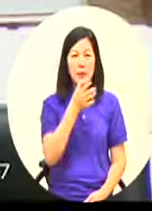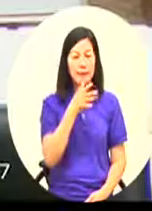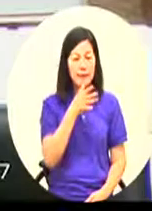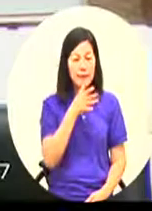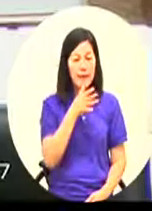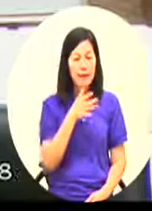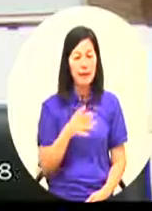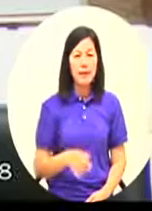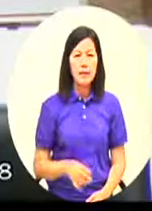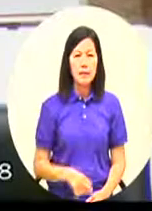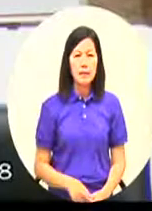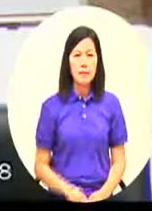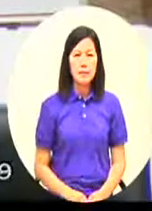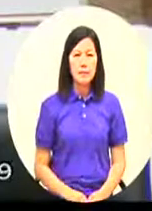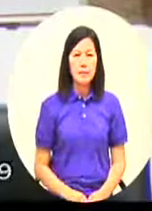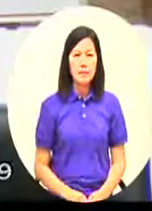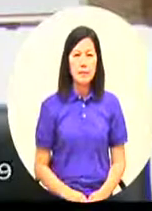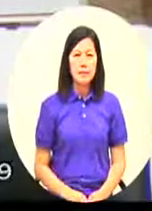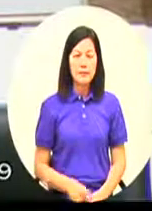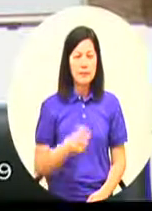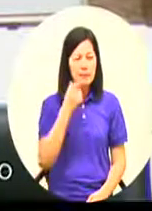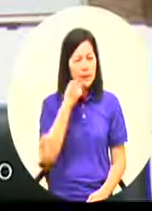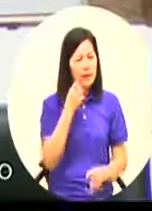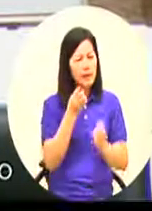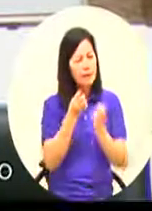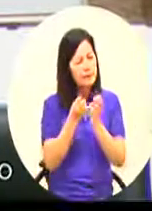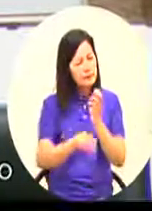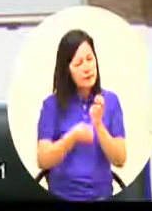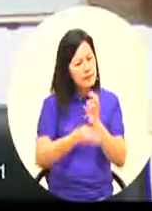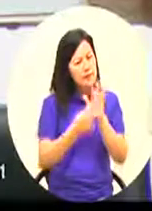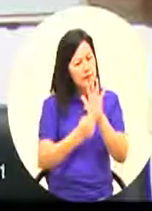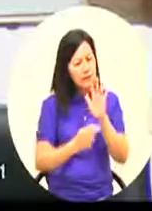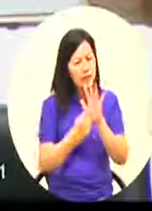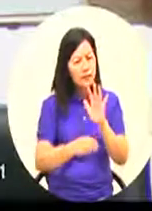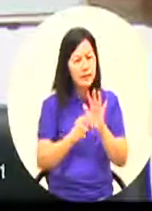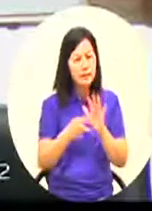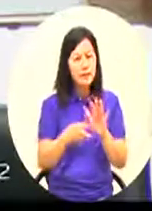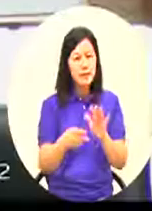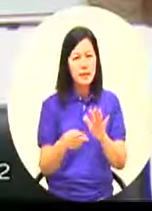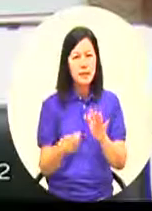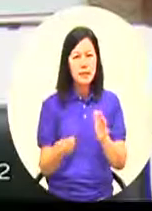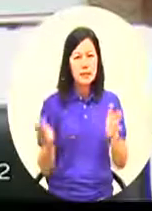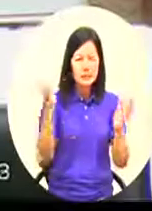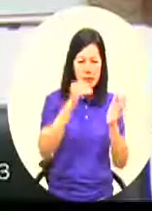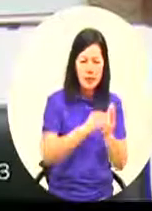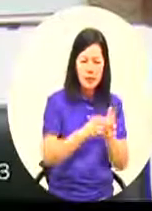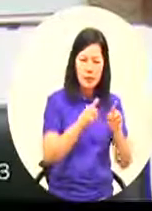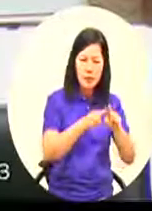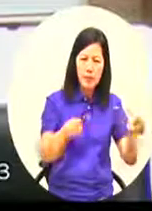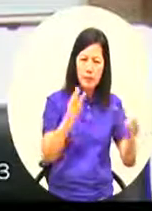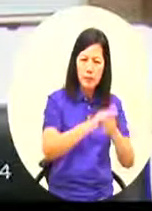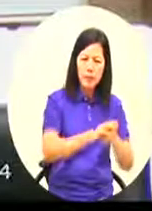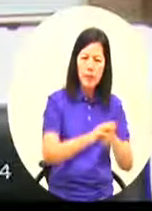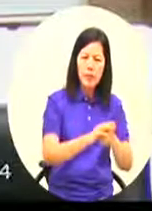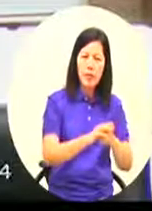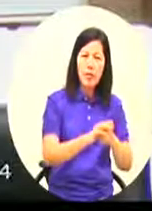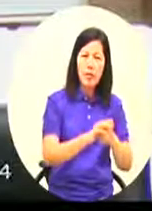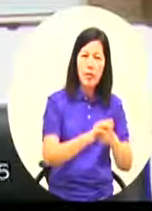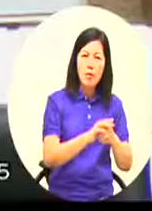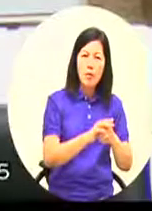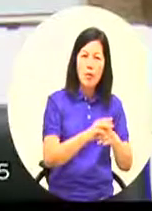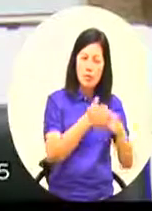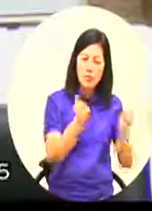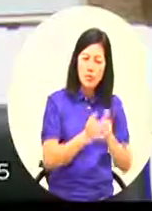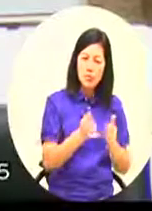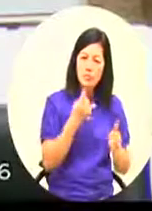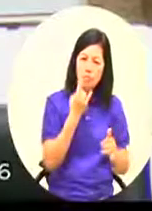难细述说到底能不能找到平埔族的语言，但是他们的